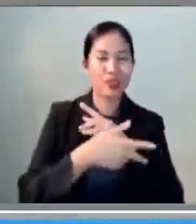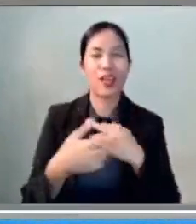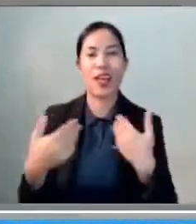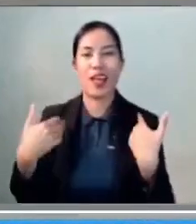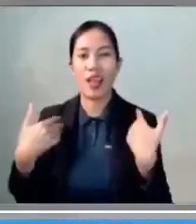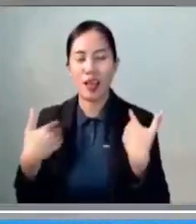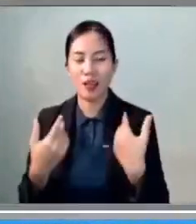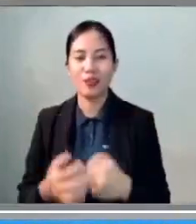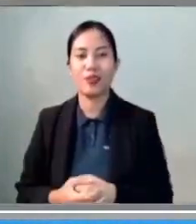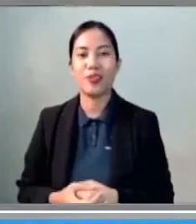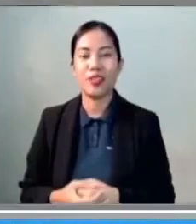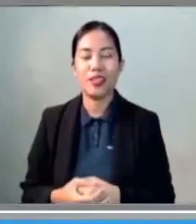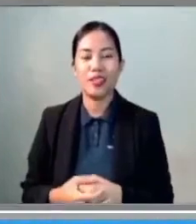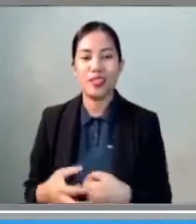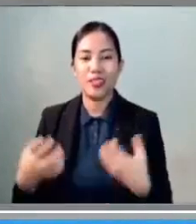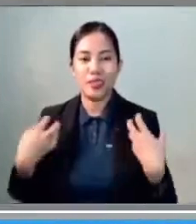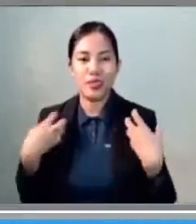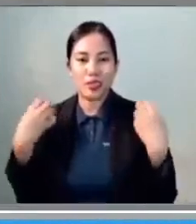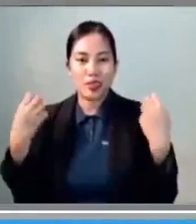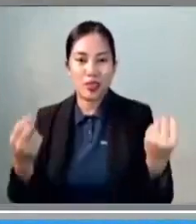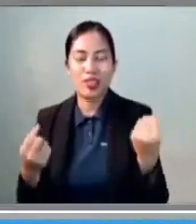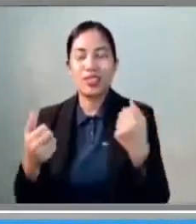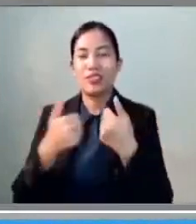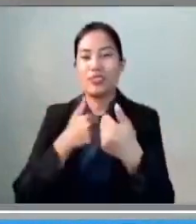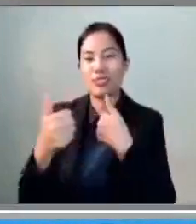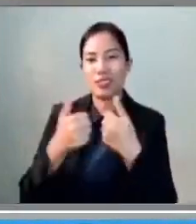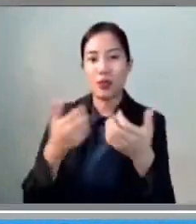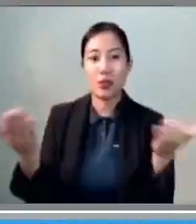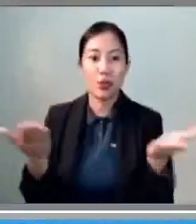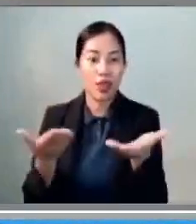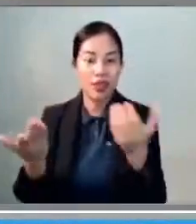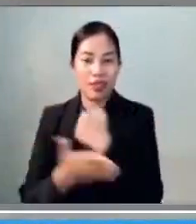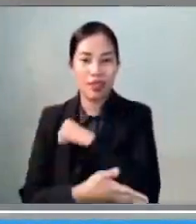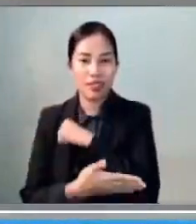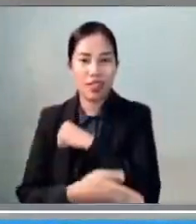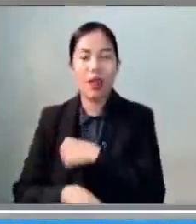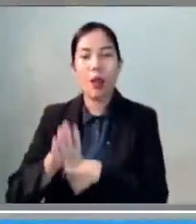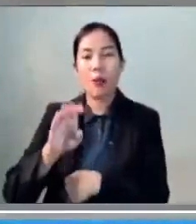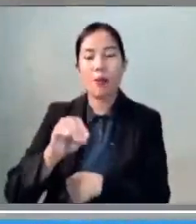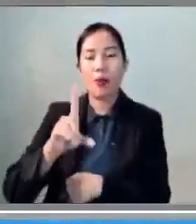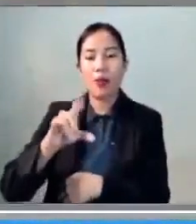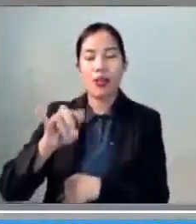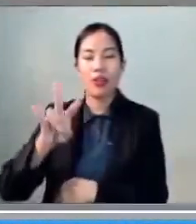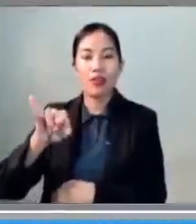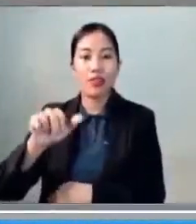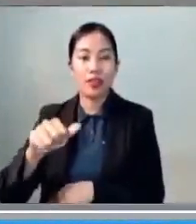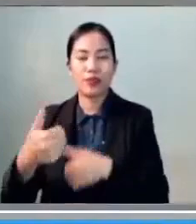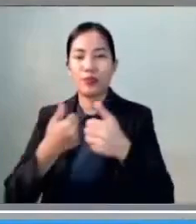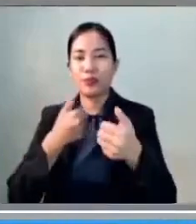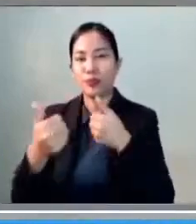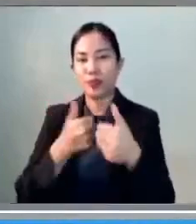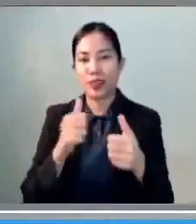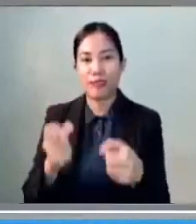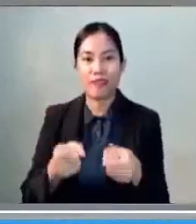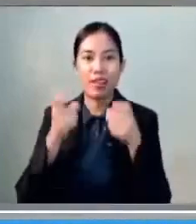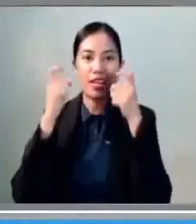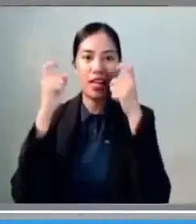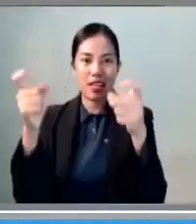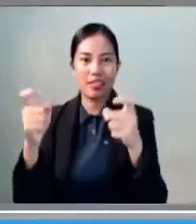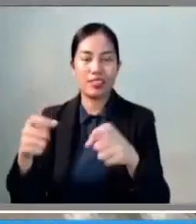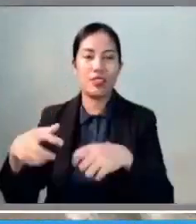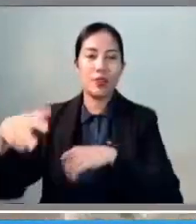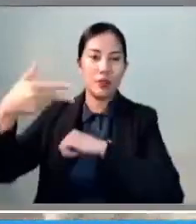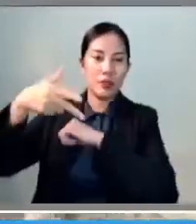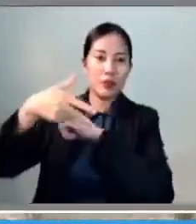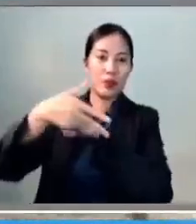sa La Paz City sa bansang Bolivia. Ibig sa simpleng karera lamang, nagpabilisan naman sila sa pababang terrain.